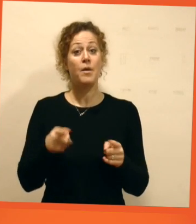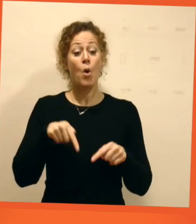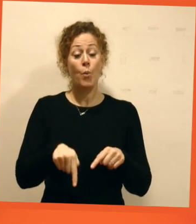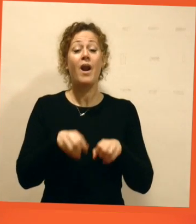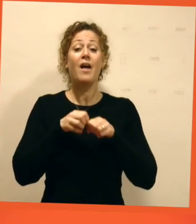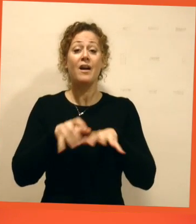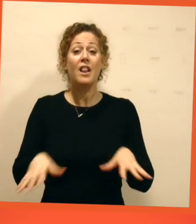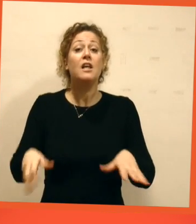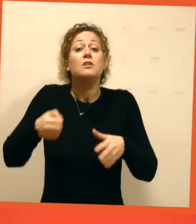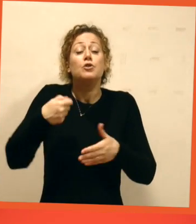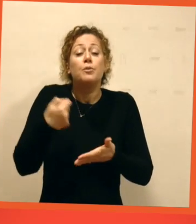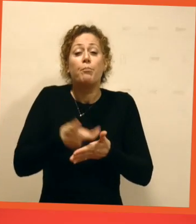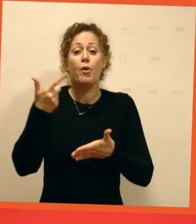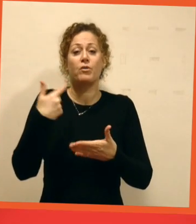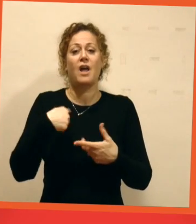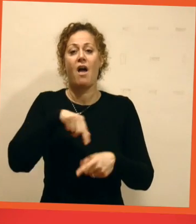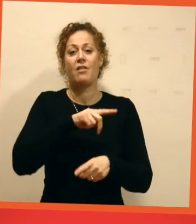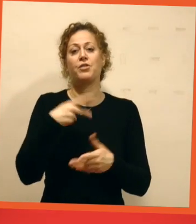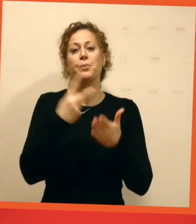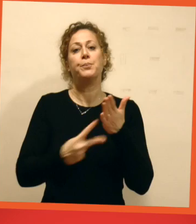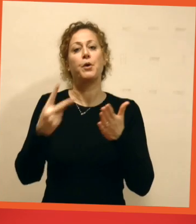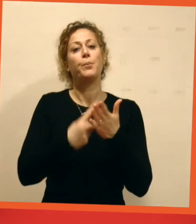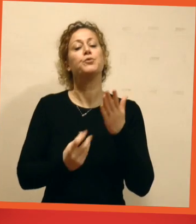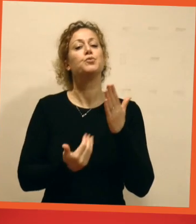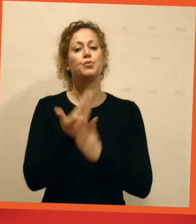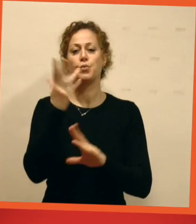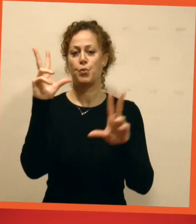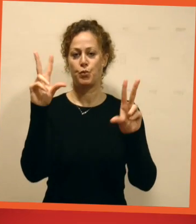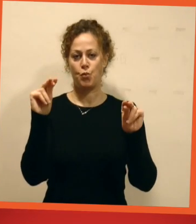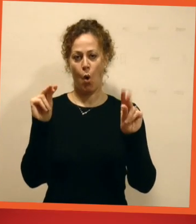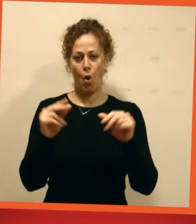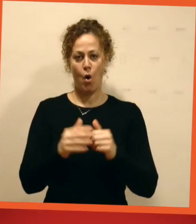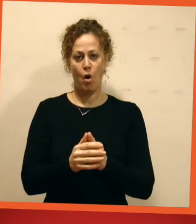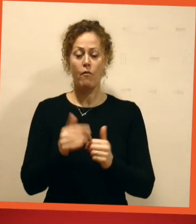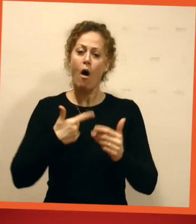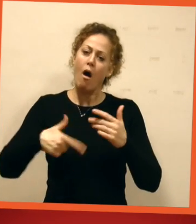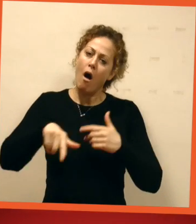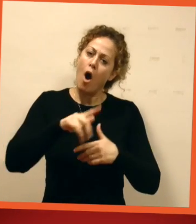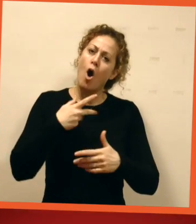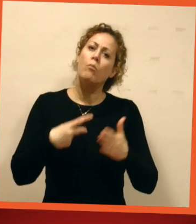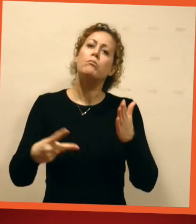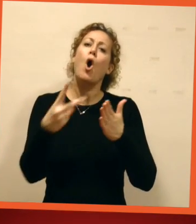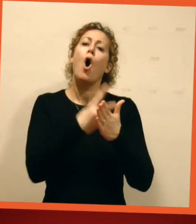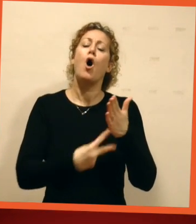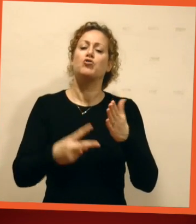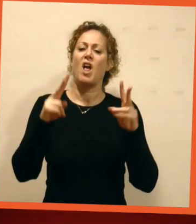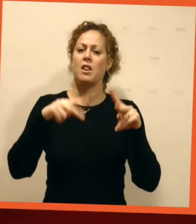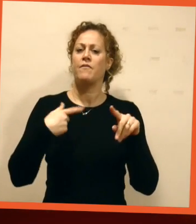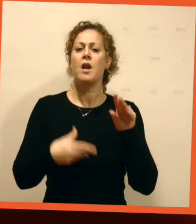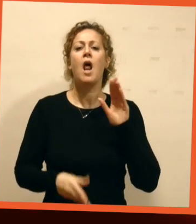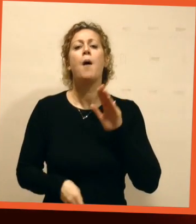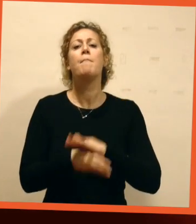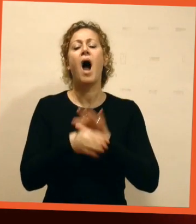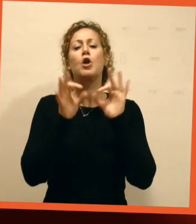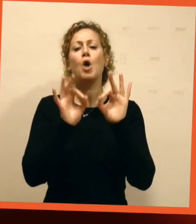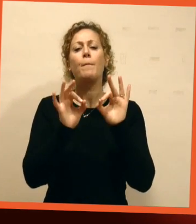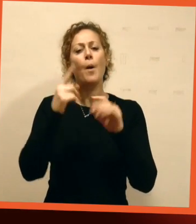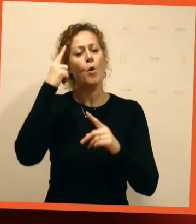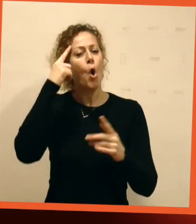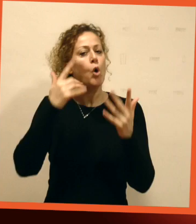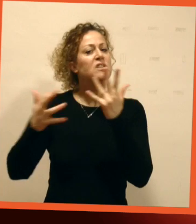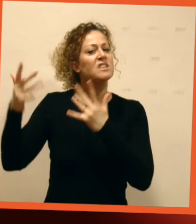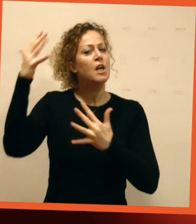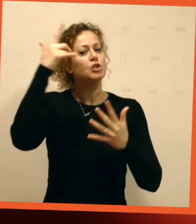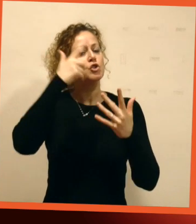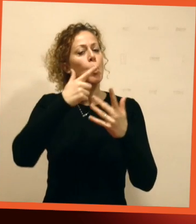radice del progetto Mi Muovo. Ecco, allora i nostri progetti partono sempre da delle considerazioni pedagogiche